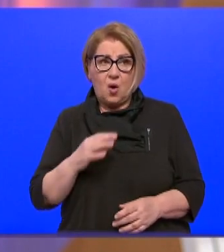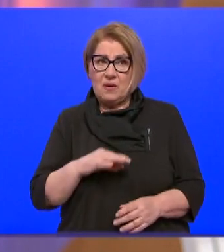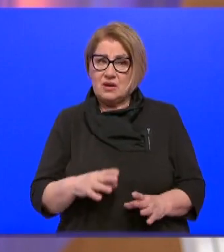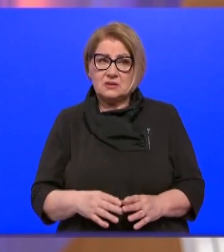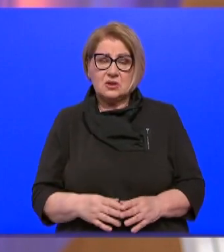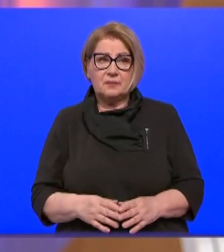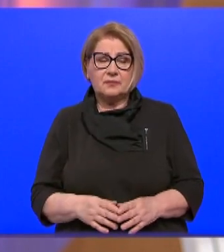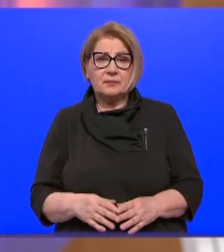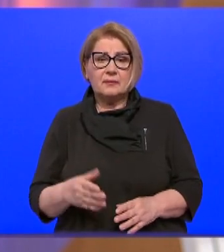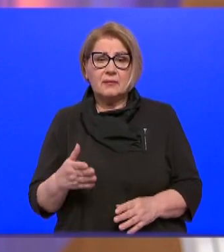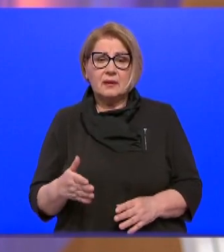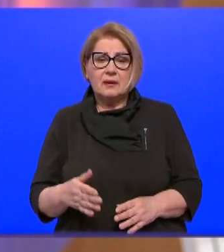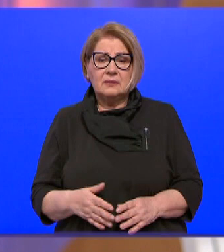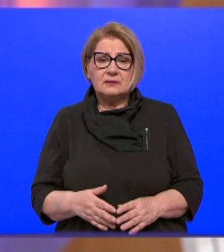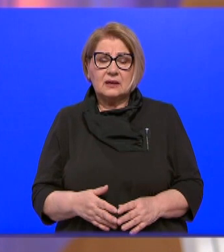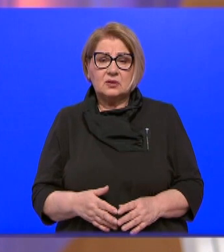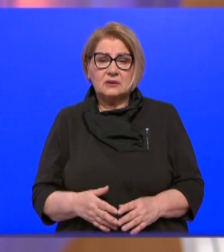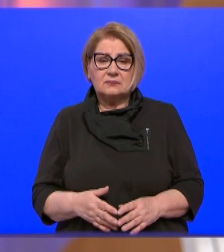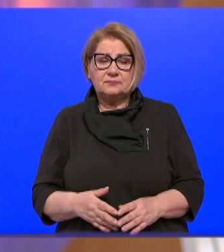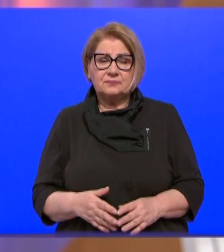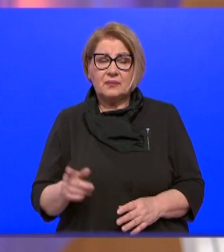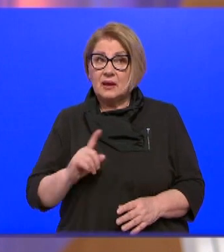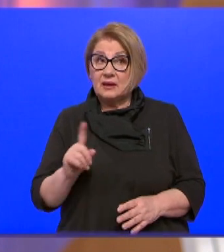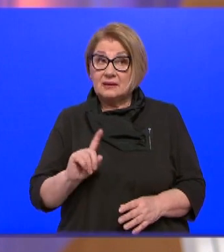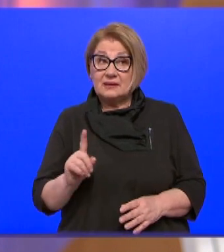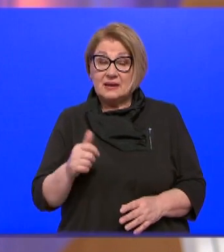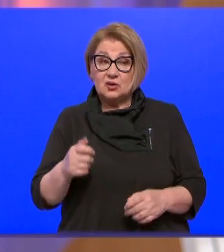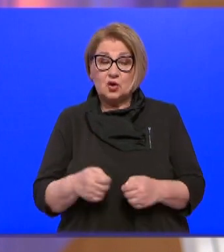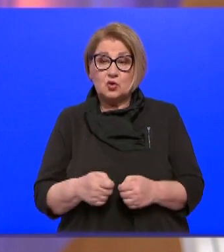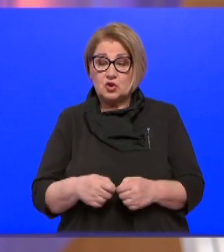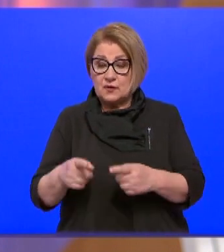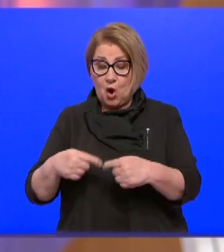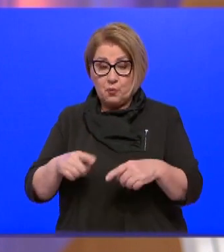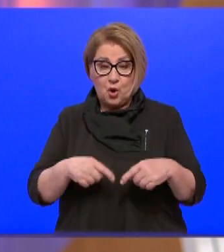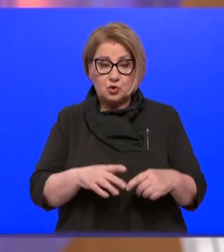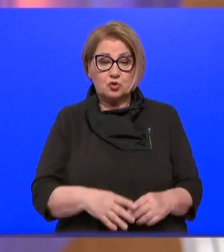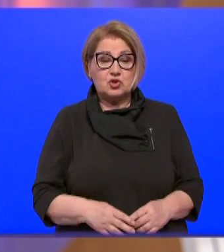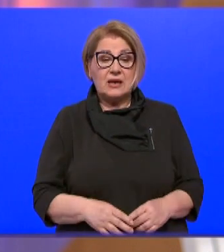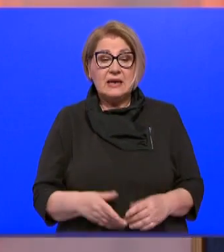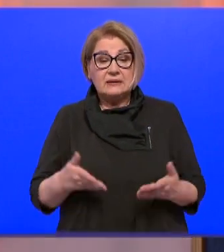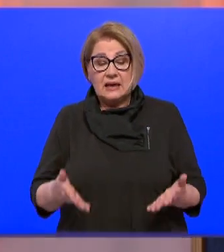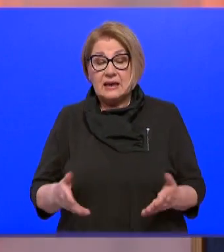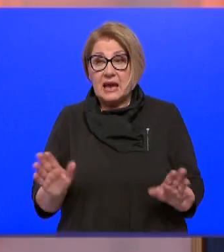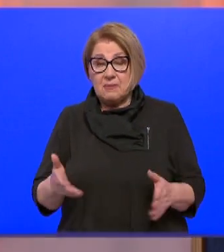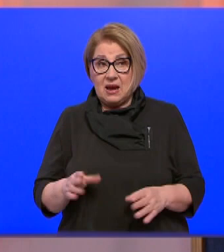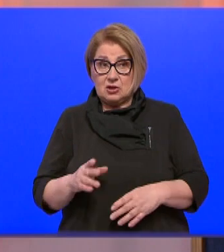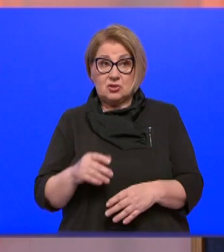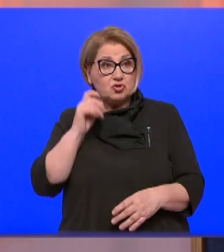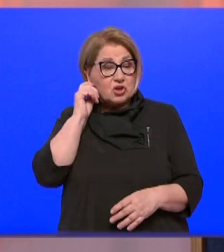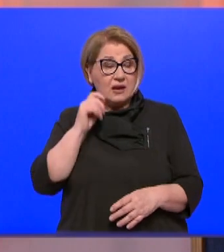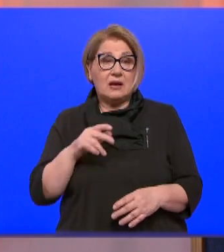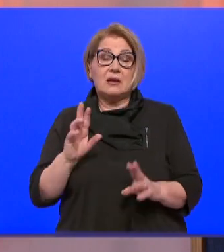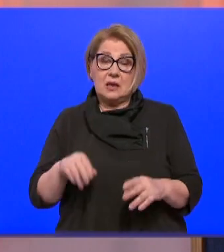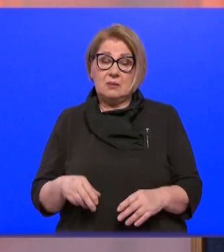obavezno. Tako da nije ni jedno društveno područje da nije da nisu naša, zastupljene.